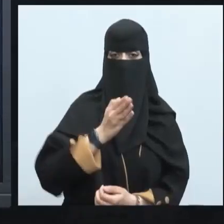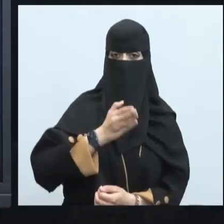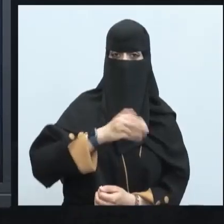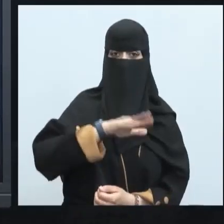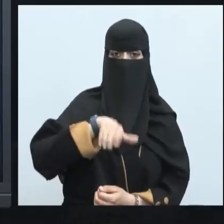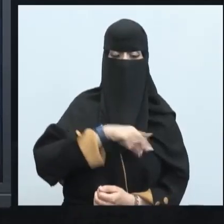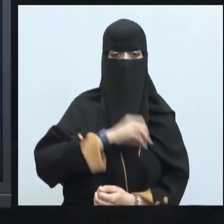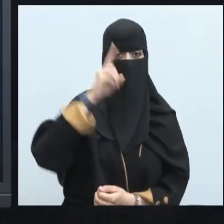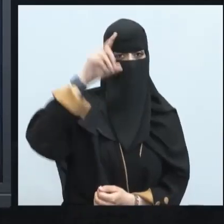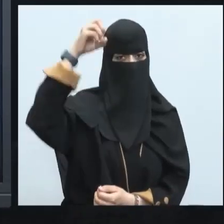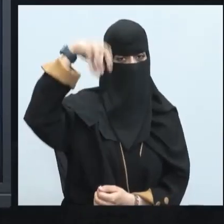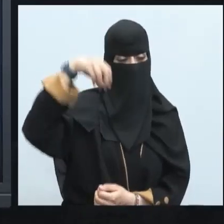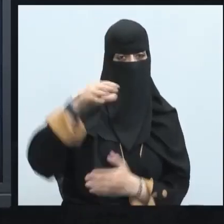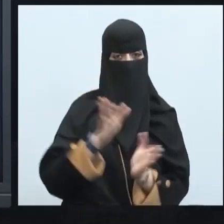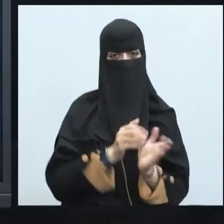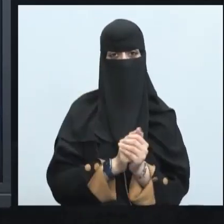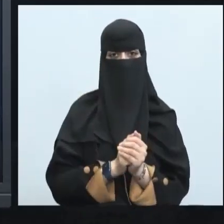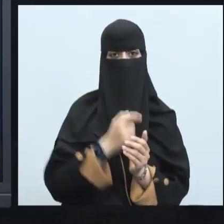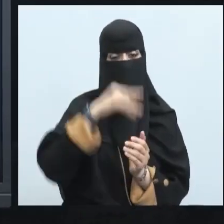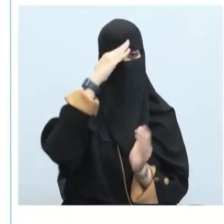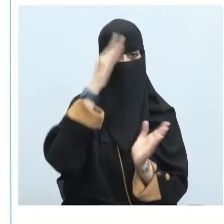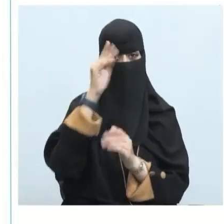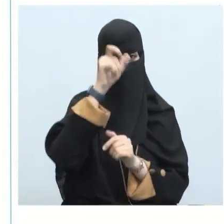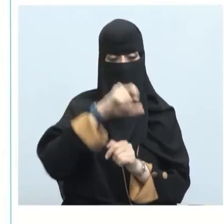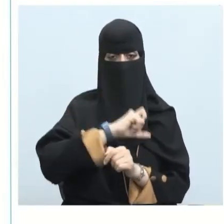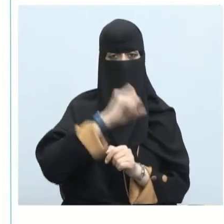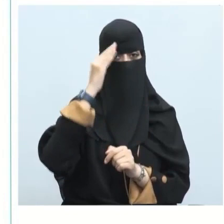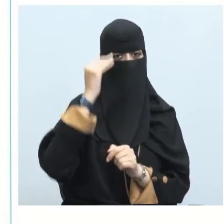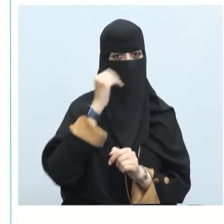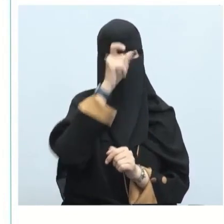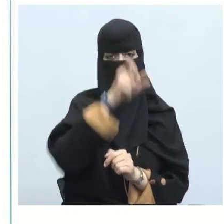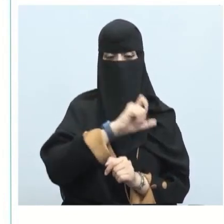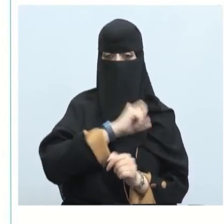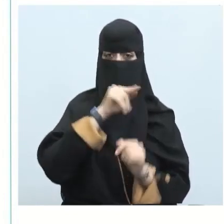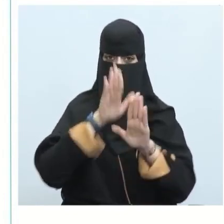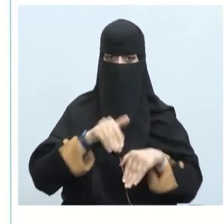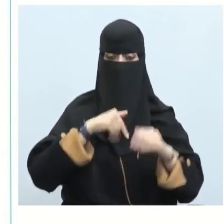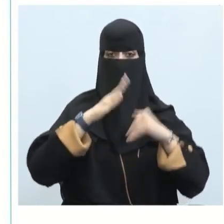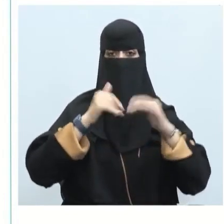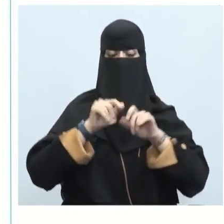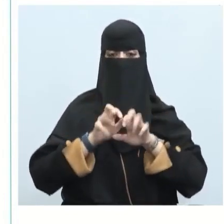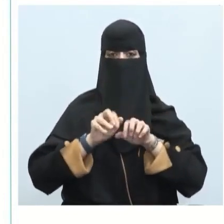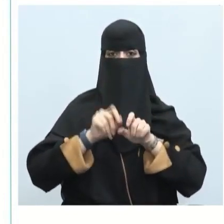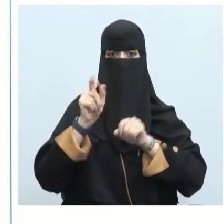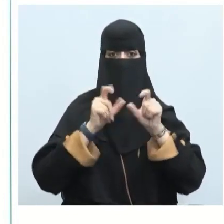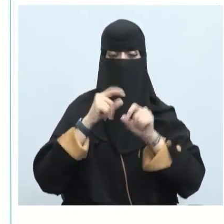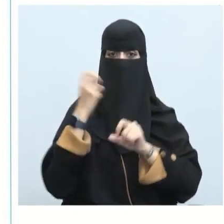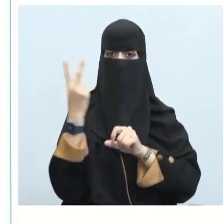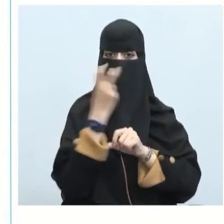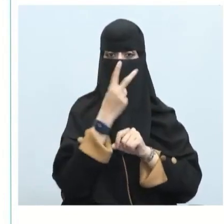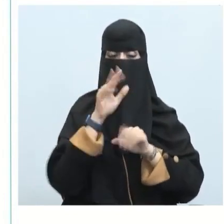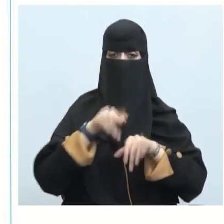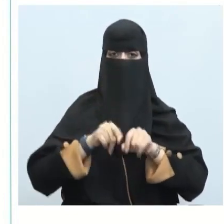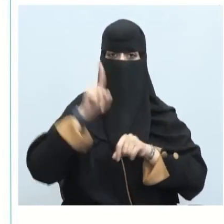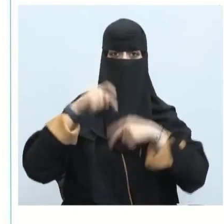السلام عليكم ورحمه الله وبركاته مرحبا بكم اعزائي الطلاب والطالبات في مقرر التقنيه الرقميه 2 ا